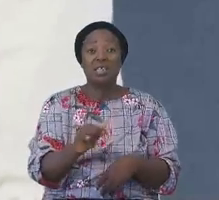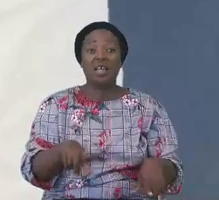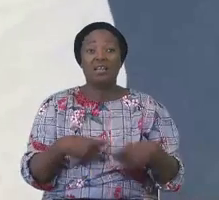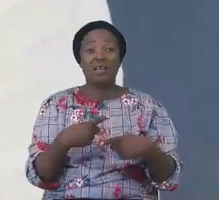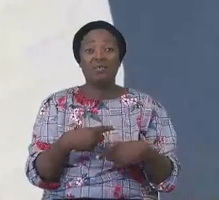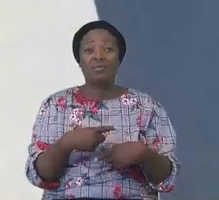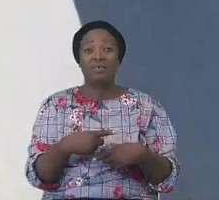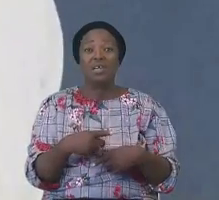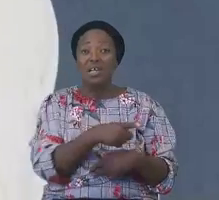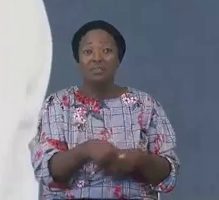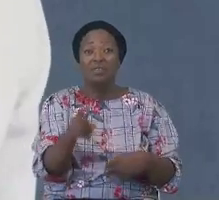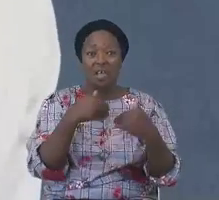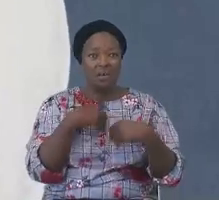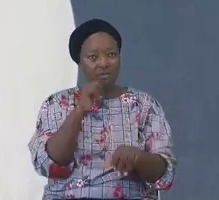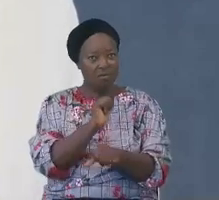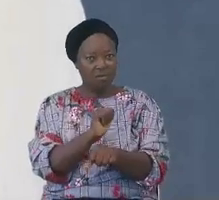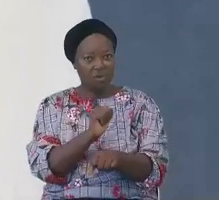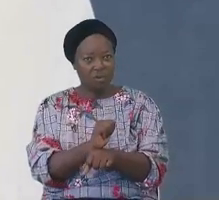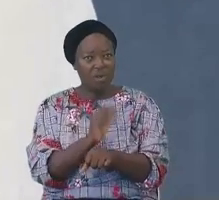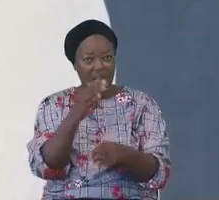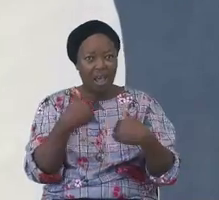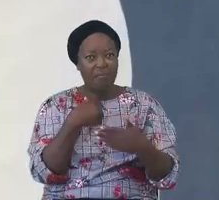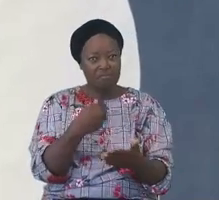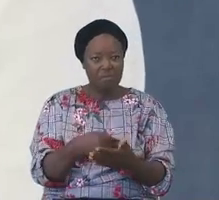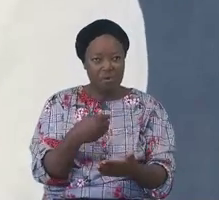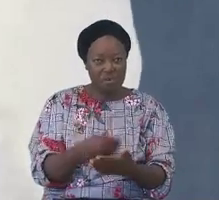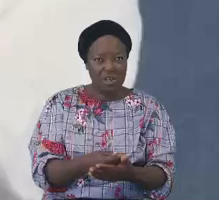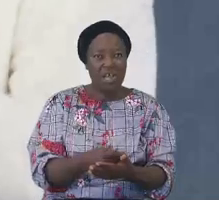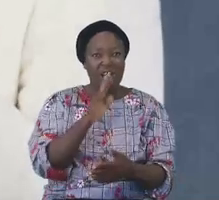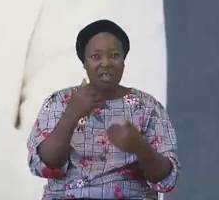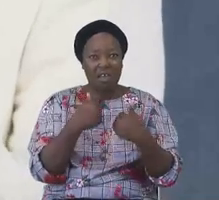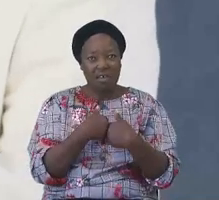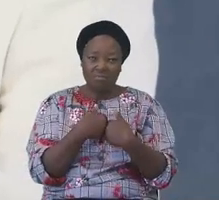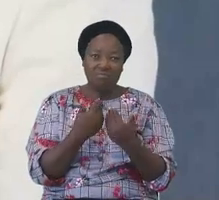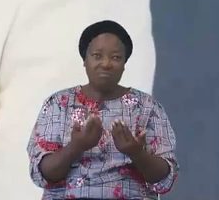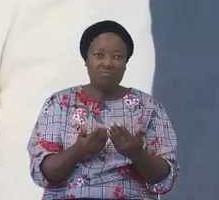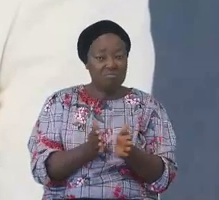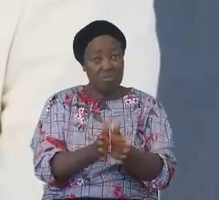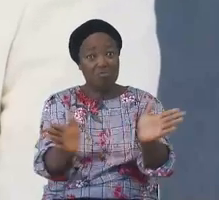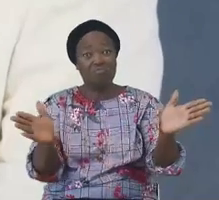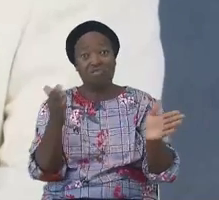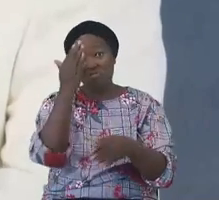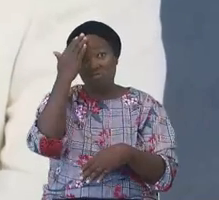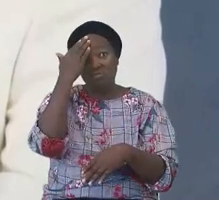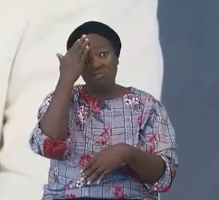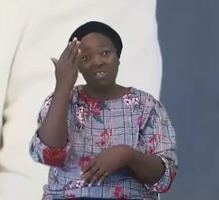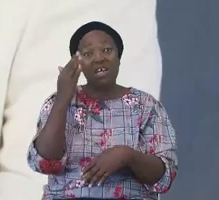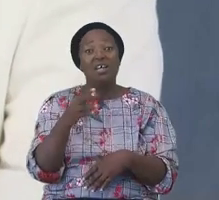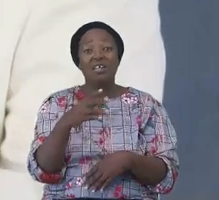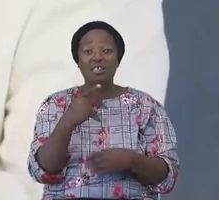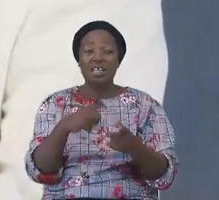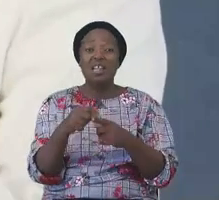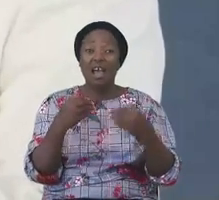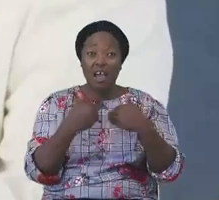savez, il y a des gens, quand ils sont encore vivants, ils ont un emploi, ils ont de